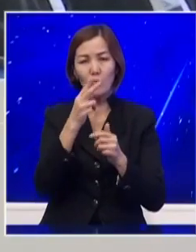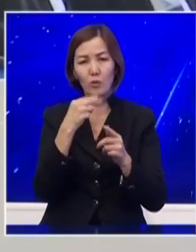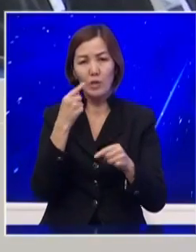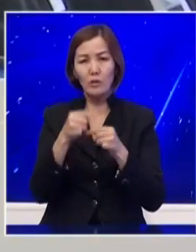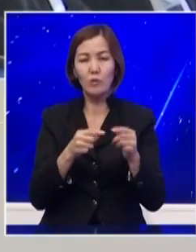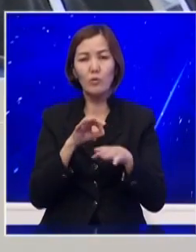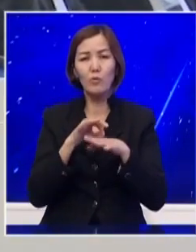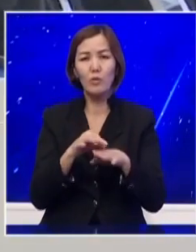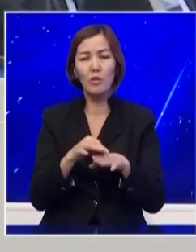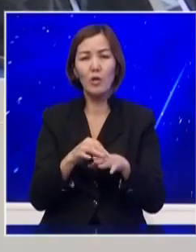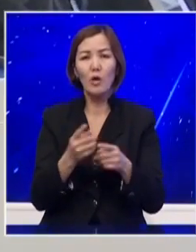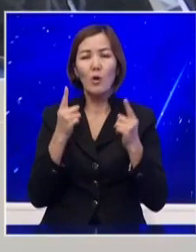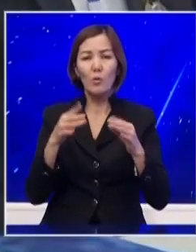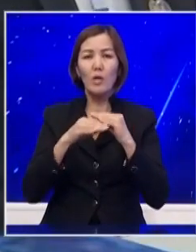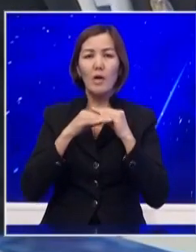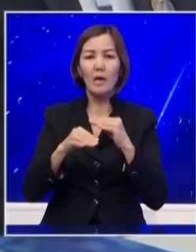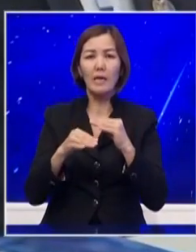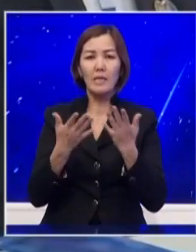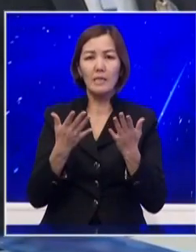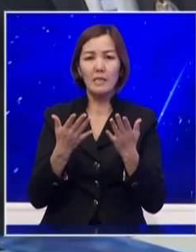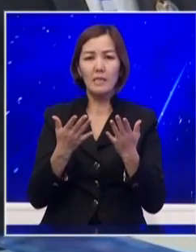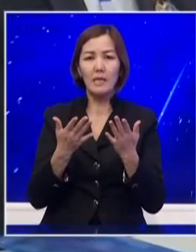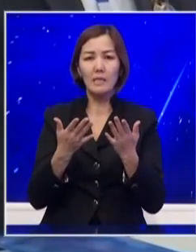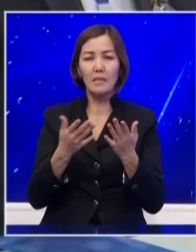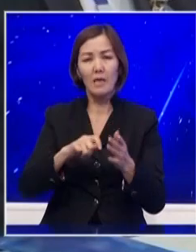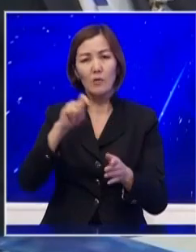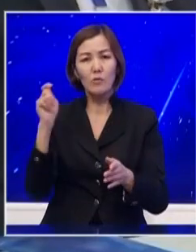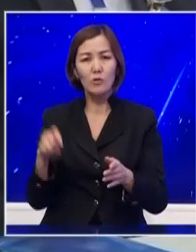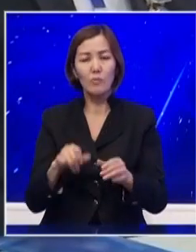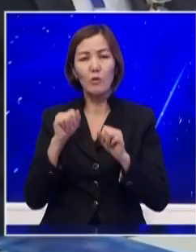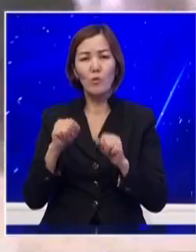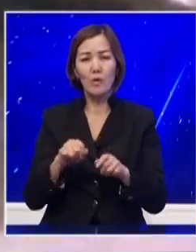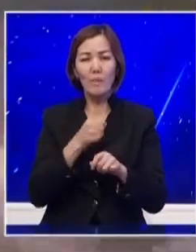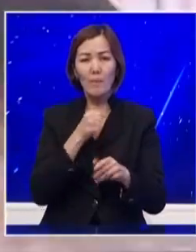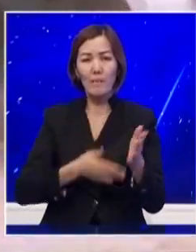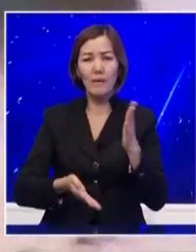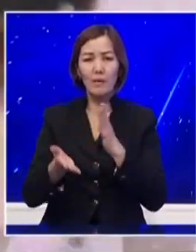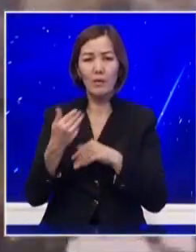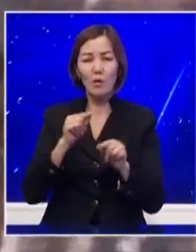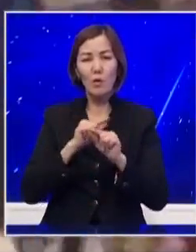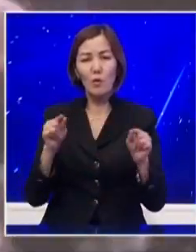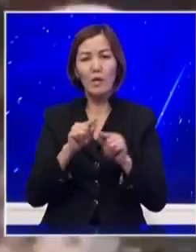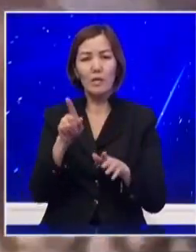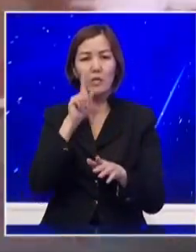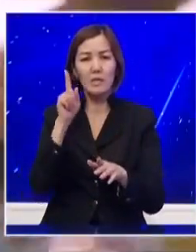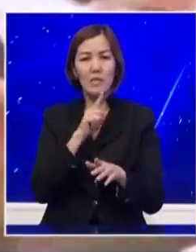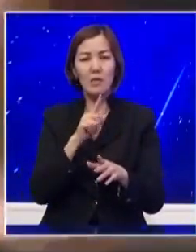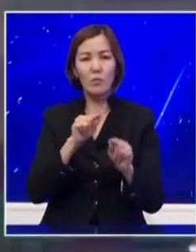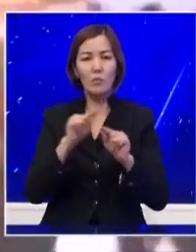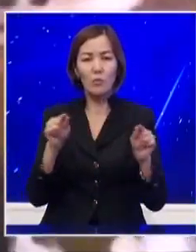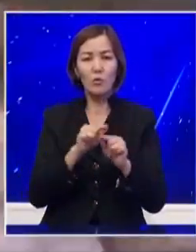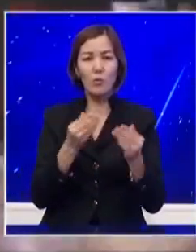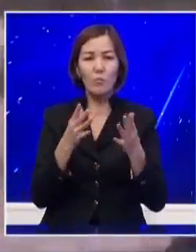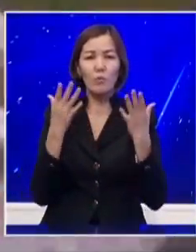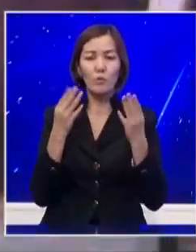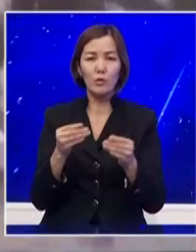өтеді. Осына Ұланғайыр аймақты ақ білектің күшімен, ақ найзаның ұшымен қорғаған ер бабаның ұлағатын жастар арасында ұлықтау